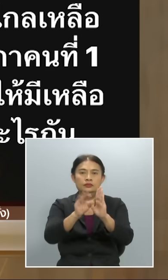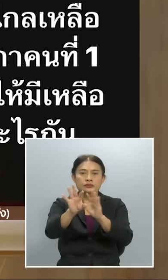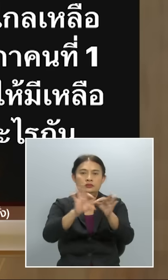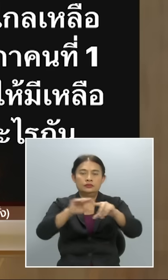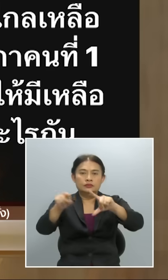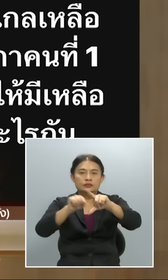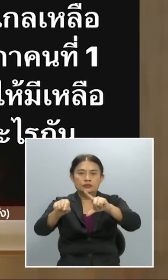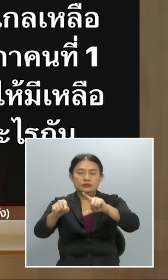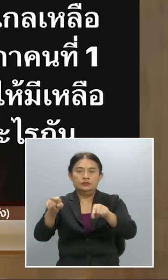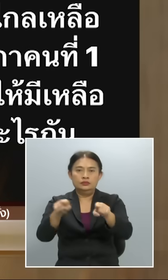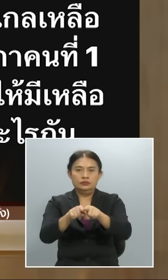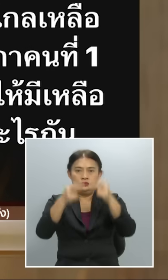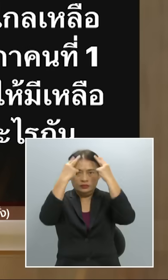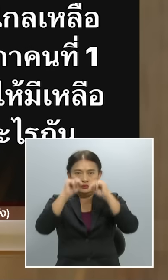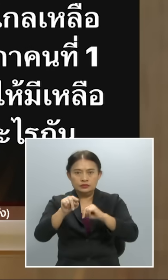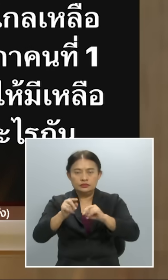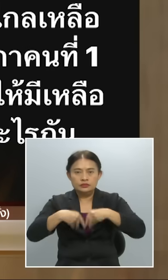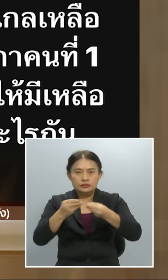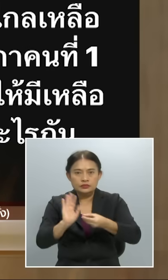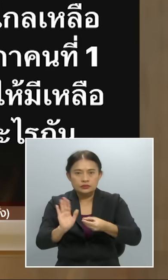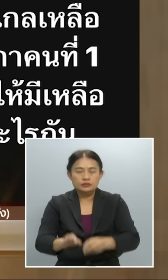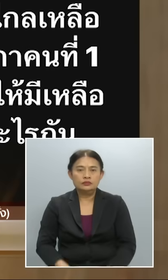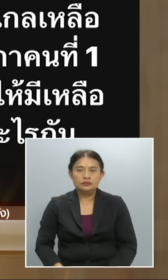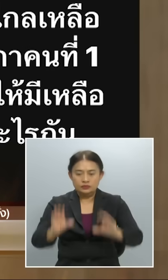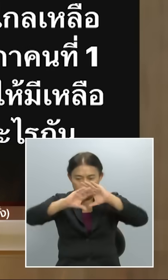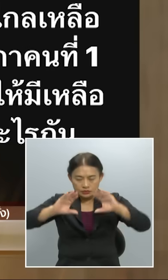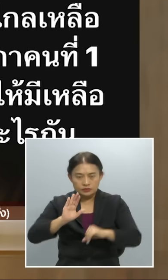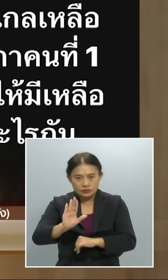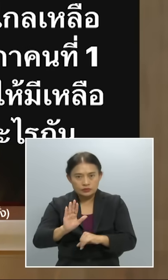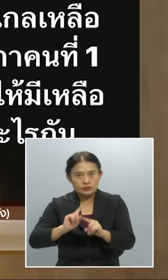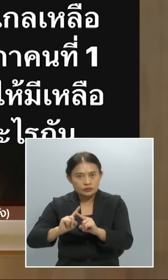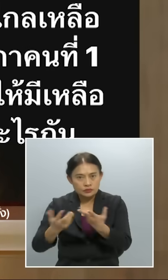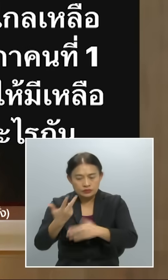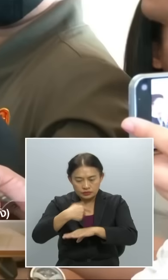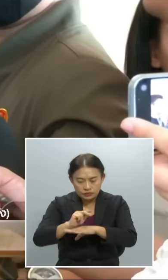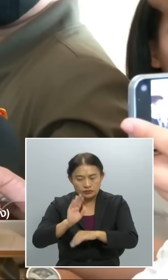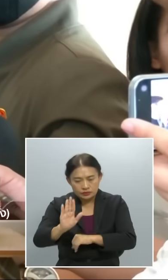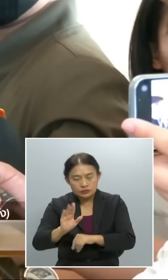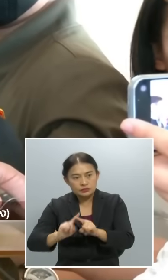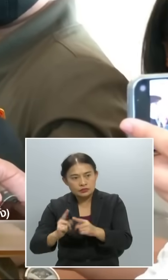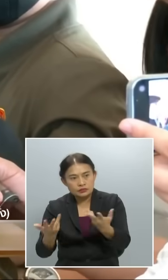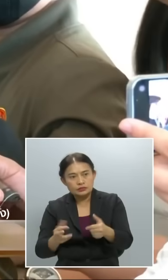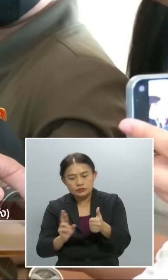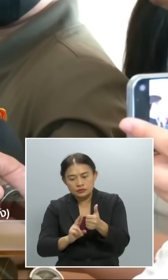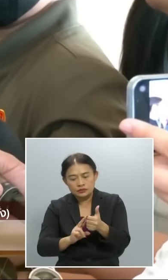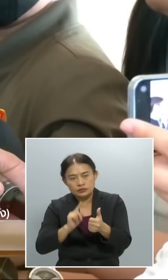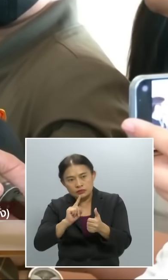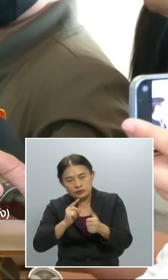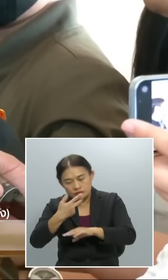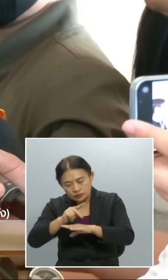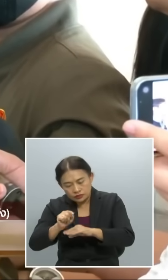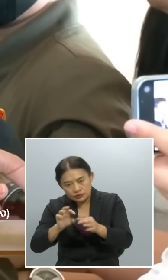เป็นนายกก็ไม่ให้เป็นเป็นรัฐบาลก็ไม่ให้เป็นเป็นประธานก็ไม่ให้เป็นรองประธานเขาจะไม่ให้เป็น